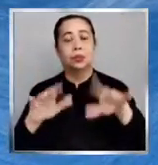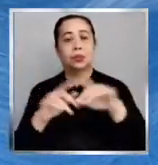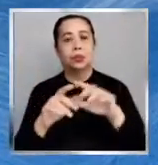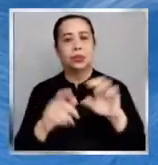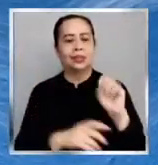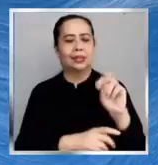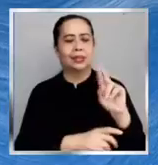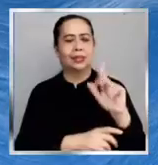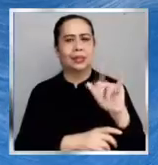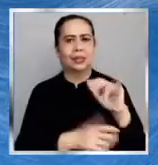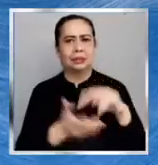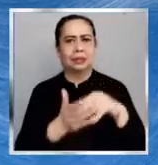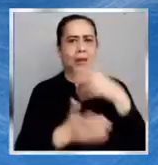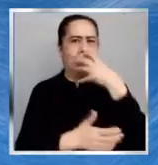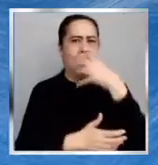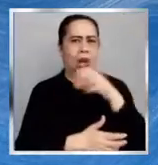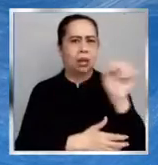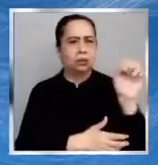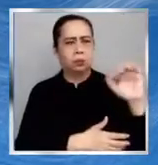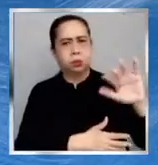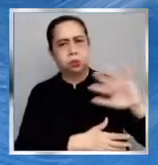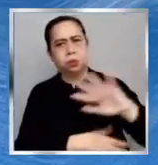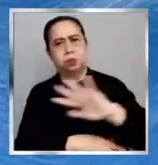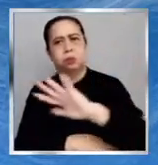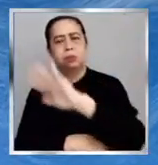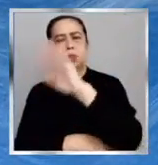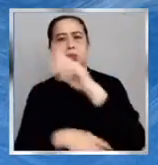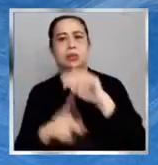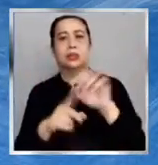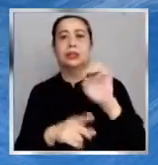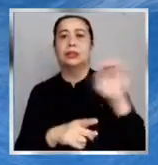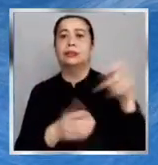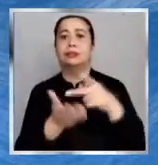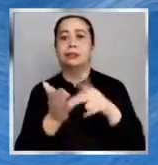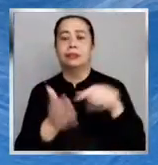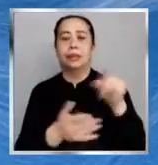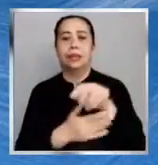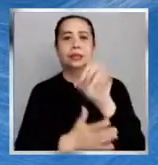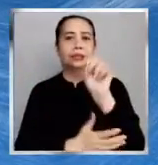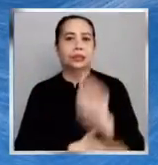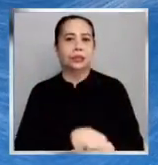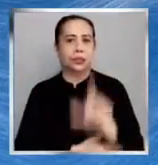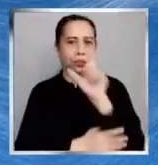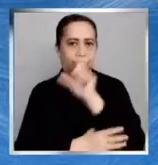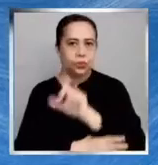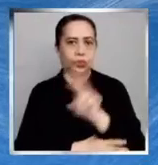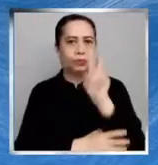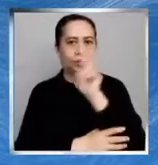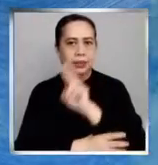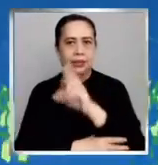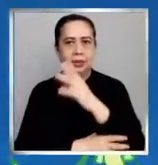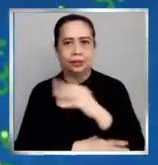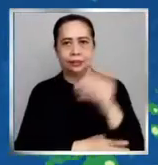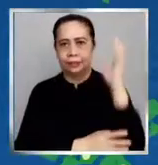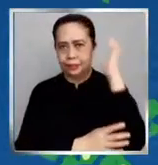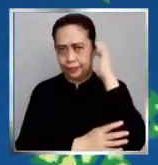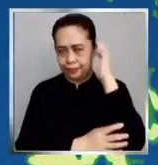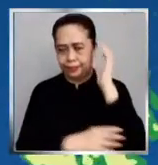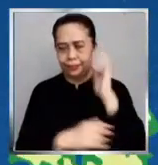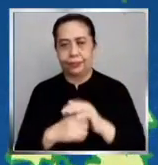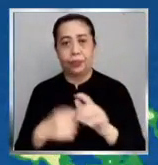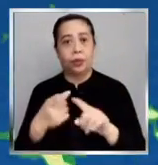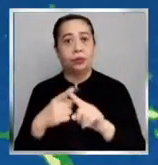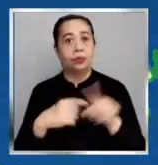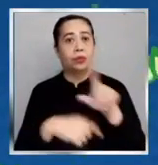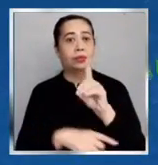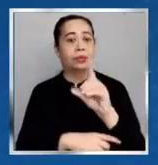yung mainit at maalinsangang hangin sa silangang bahagi ng Southern Luzon, Visayas at Mindanao. Base sa datos ng